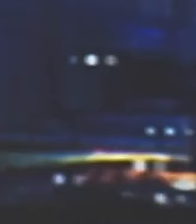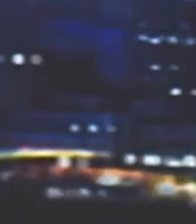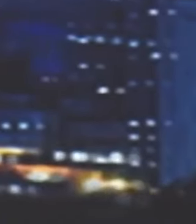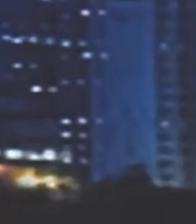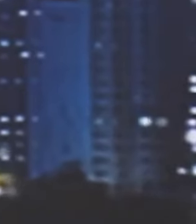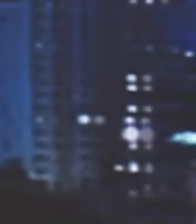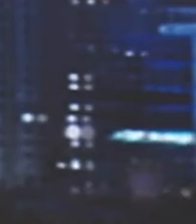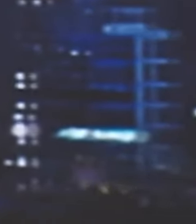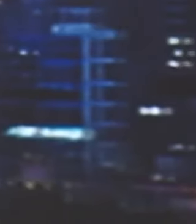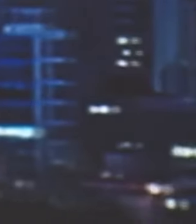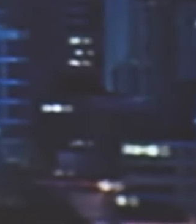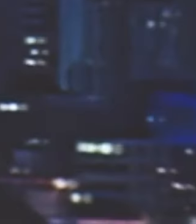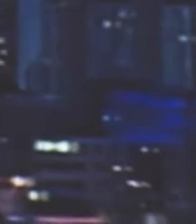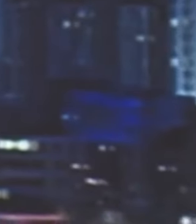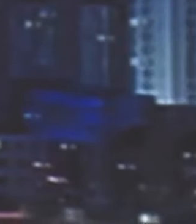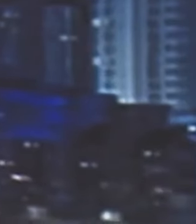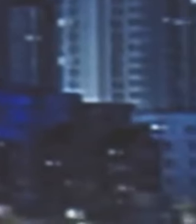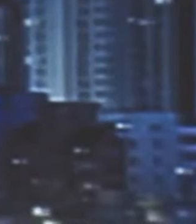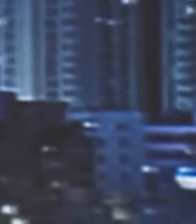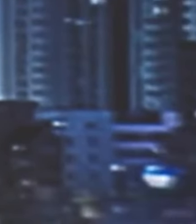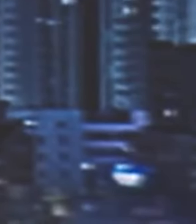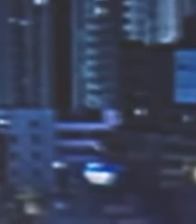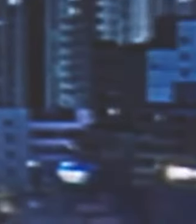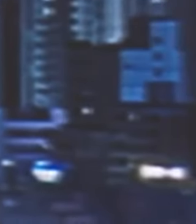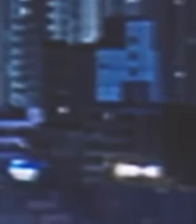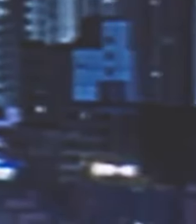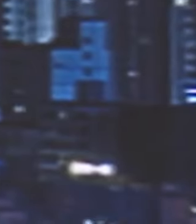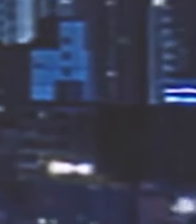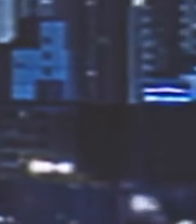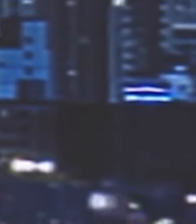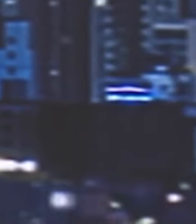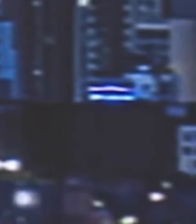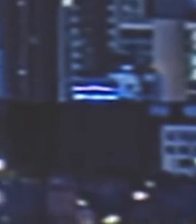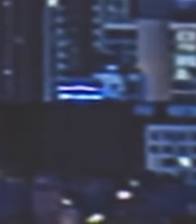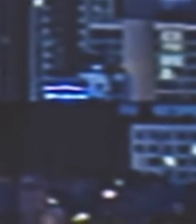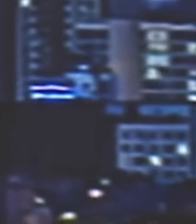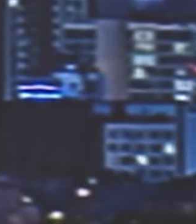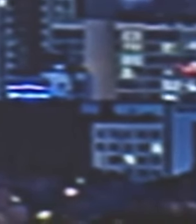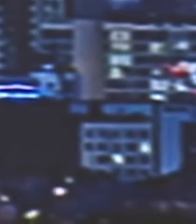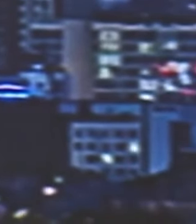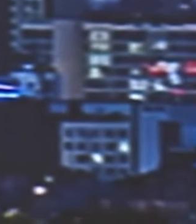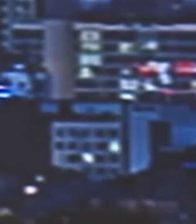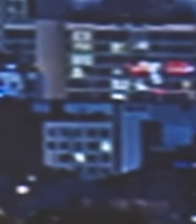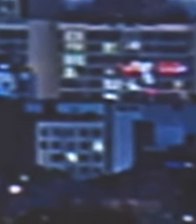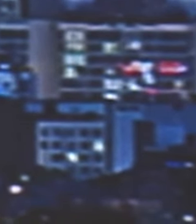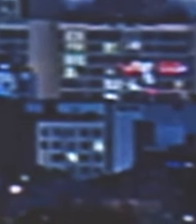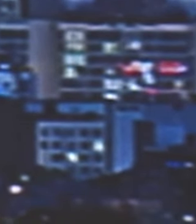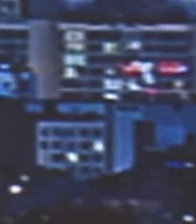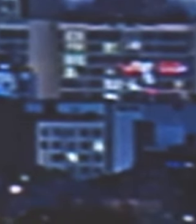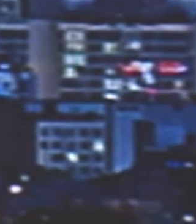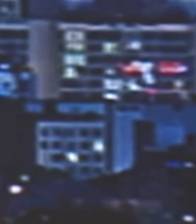JTBC 뉴스를 시청해 주신 여러분 고맙습니다. 저희는 저녁 6시 50분 뉴스룸에서 뵙겠습니다.